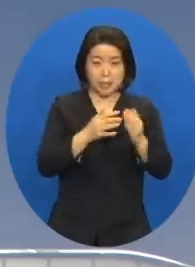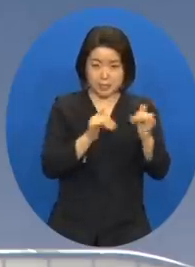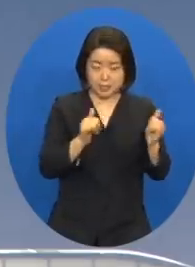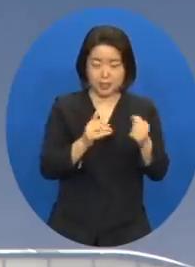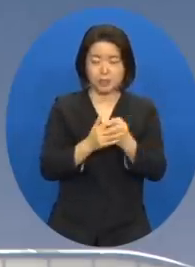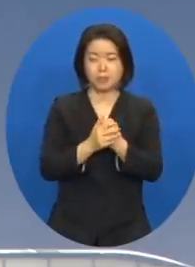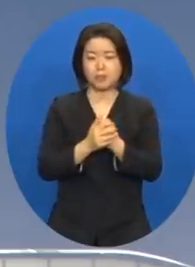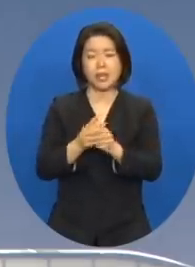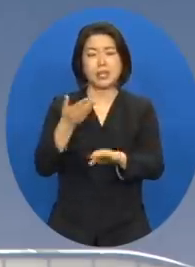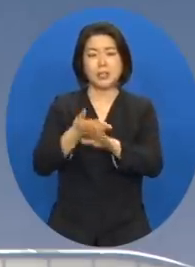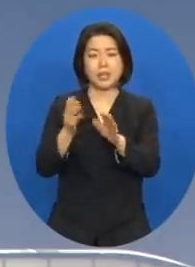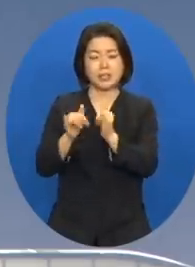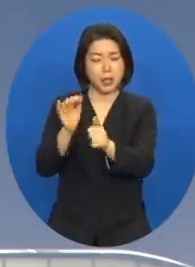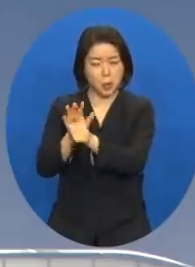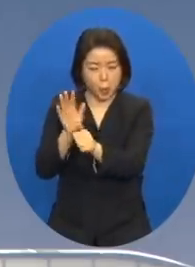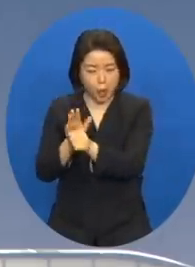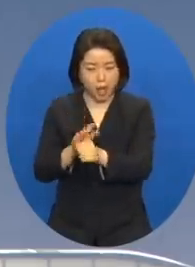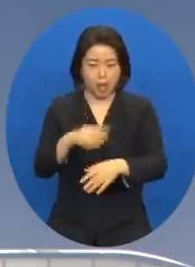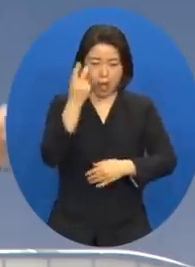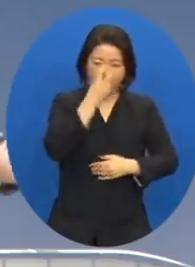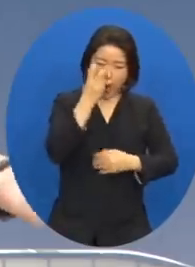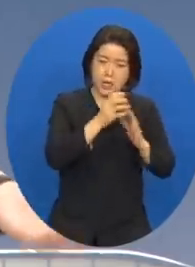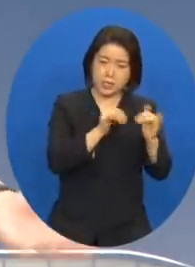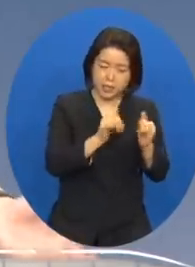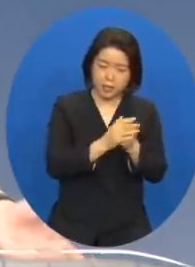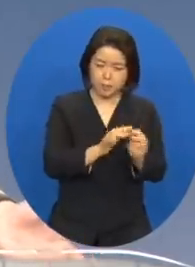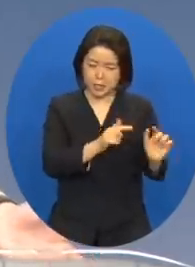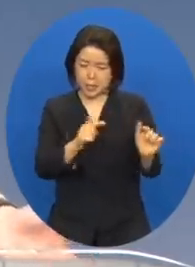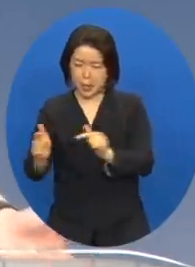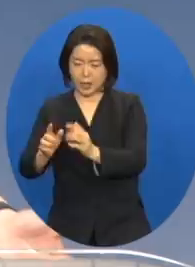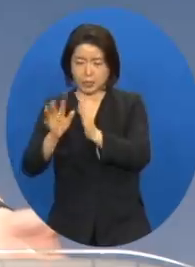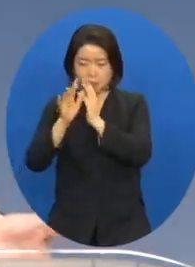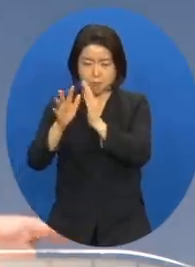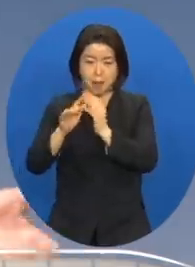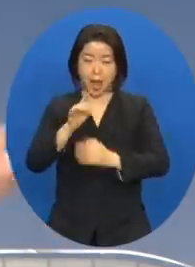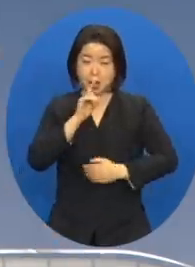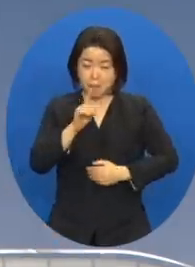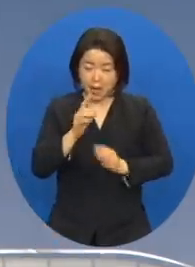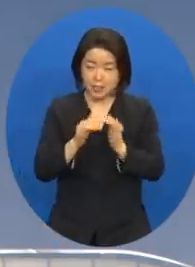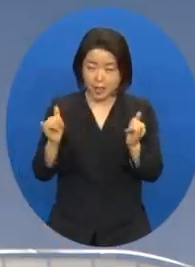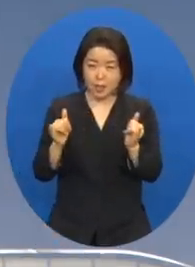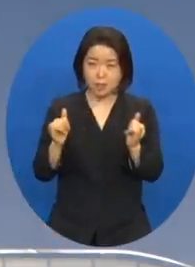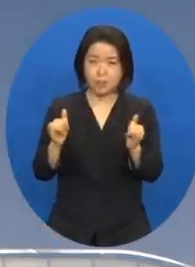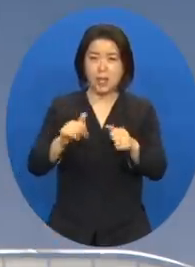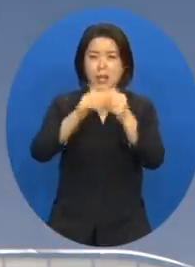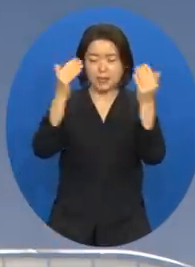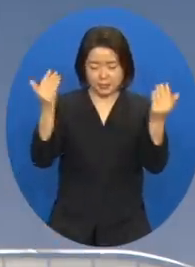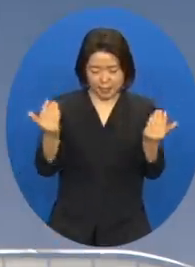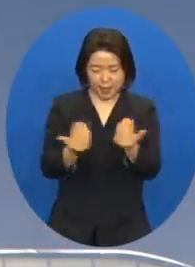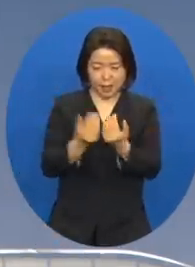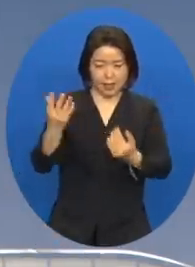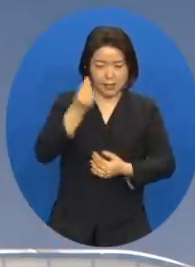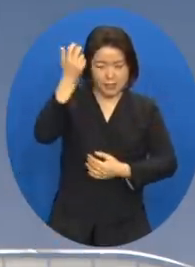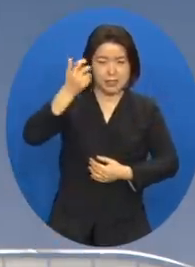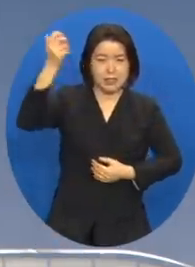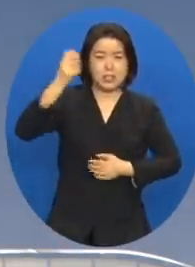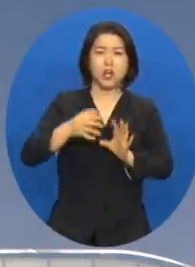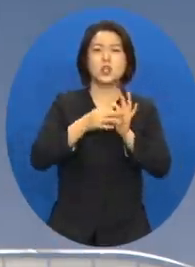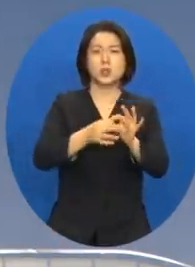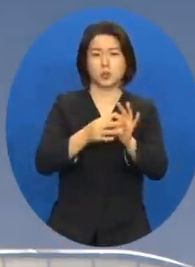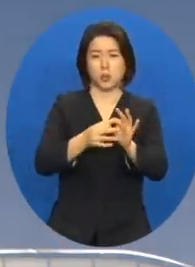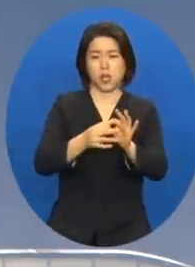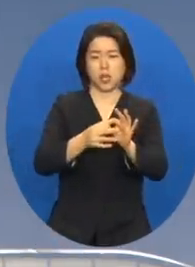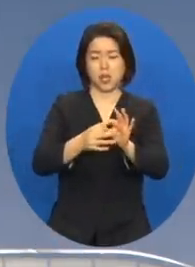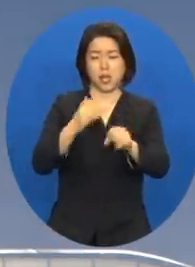남을 도와주는 사람이나 관리하는 사람이나 여러 가지 방언으로 말하는 사람이나 다 성령을 통하여